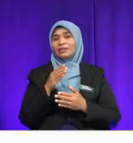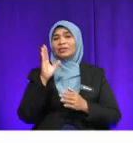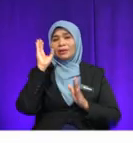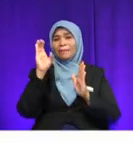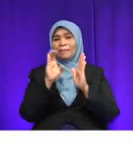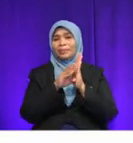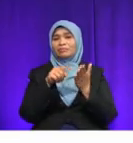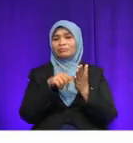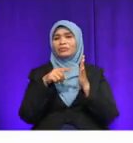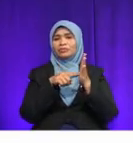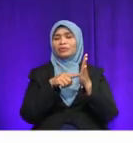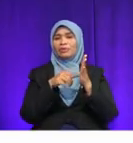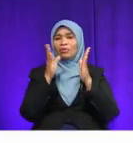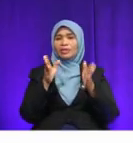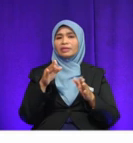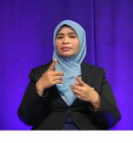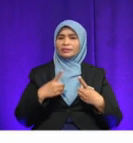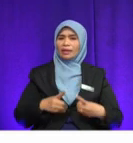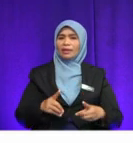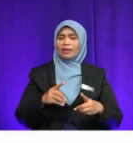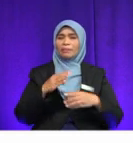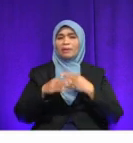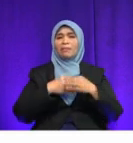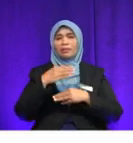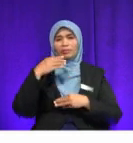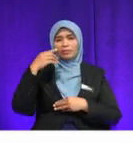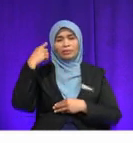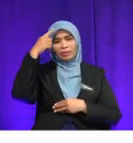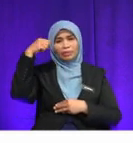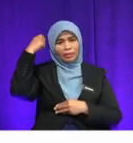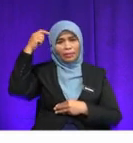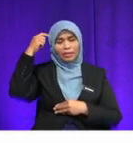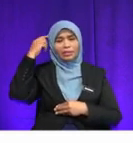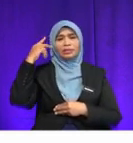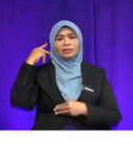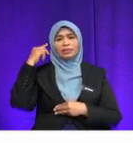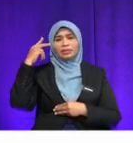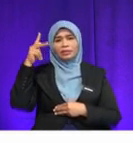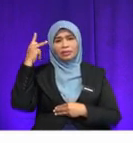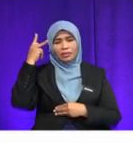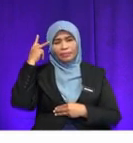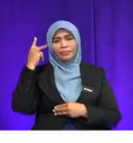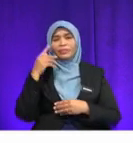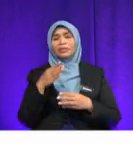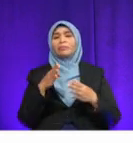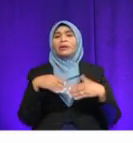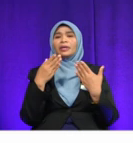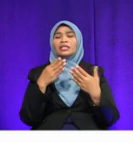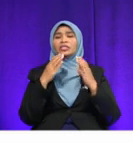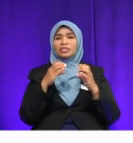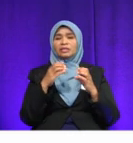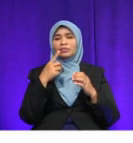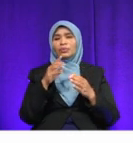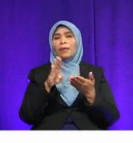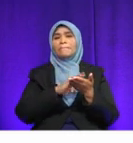tunjuk orang yang sedang berbalut kepalanya Oke menyapu air kepala Bagaimanakah cara membasuh atau menyapu kepala ketika